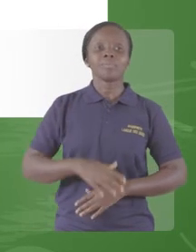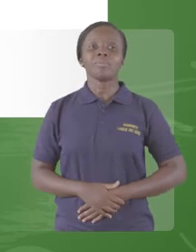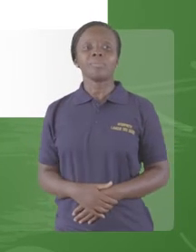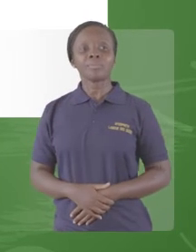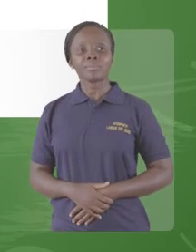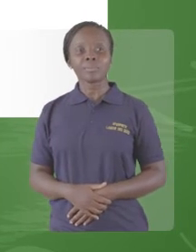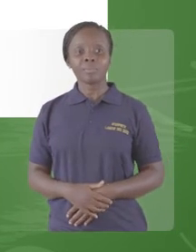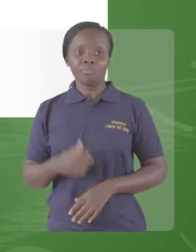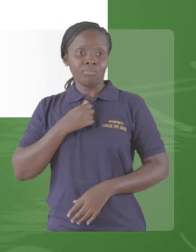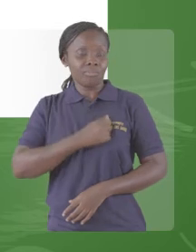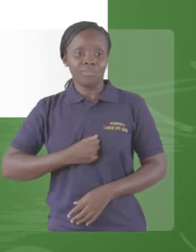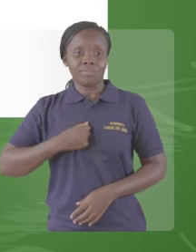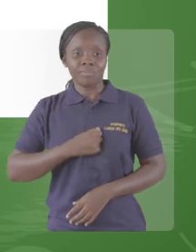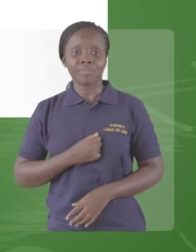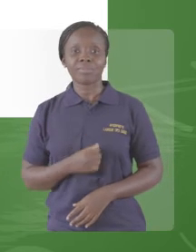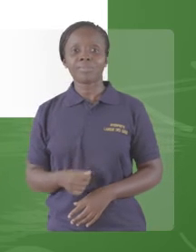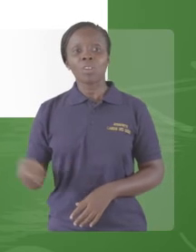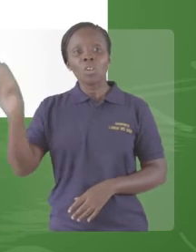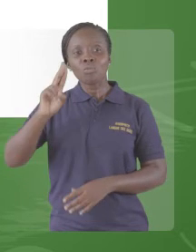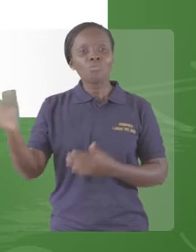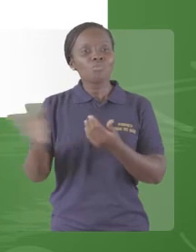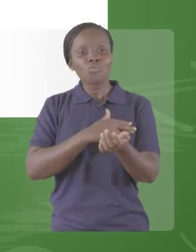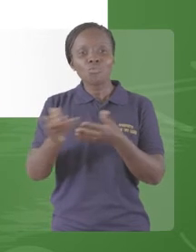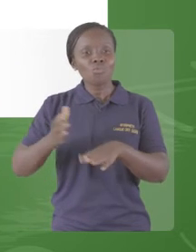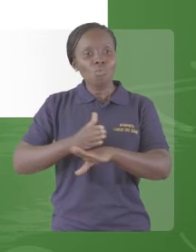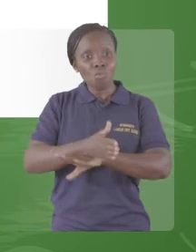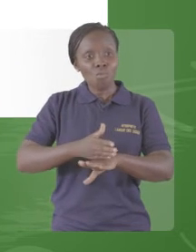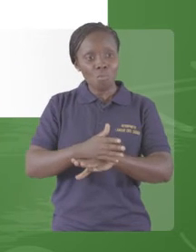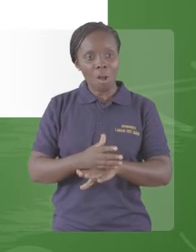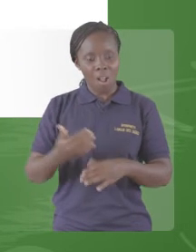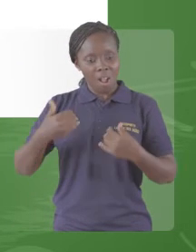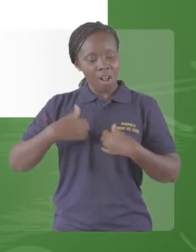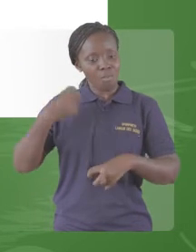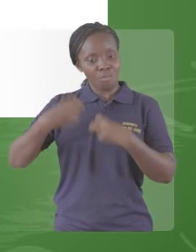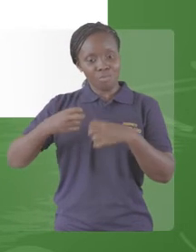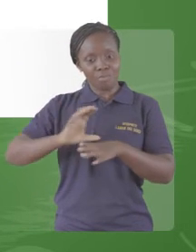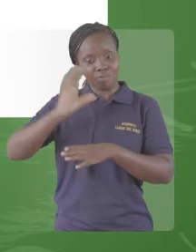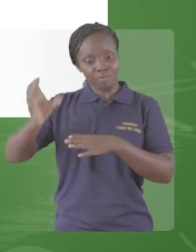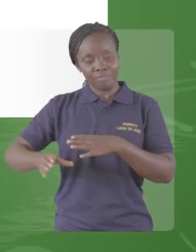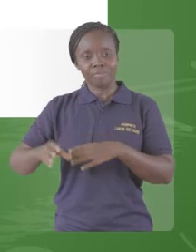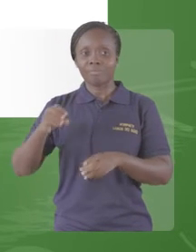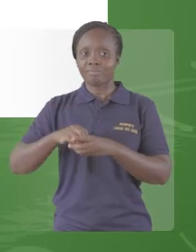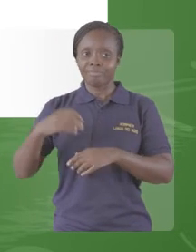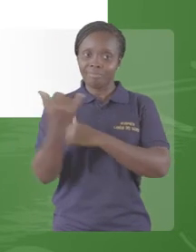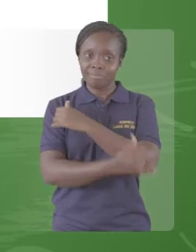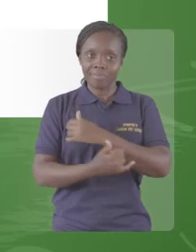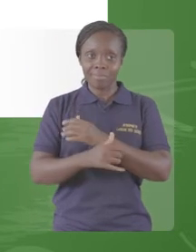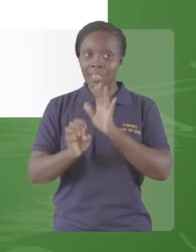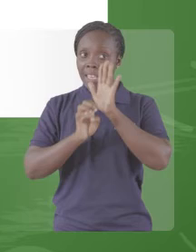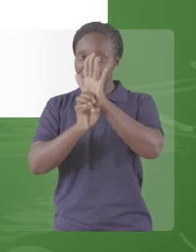l'exploitation abusive de la forêt entraîne des conséquences, à